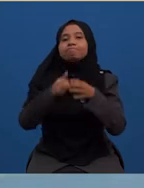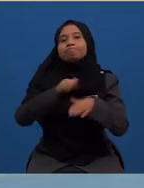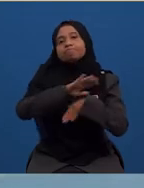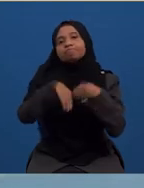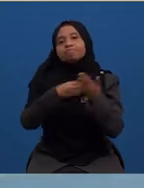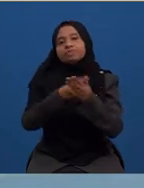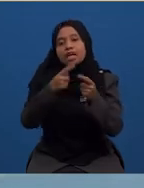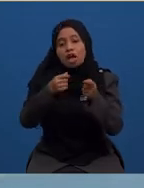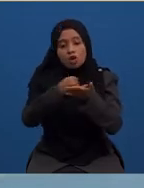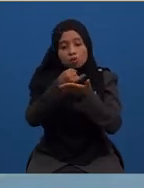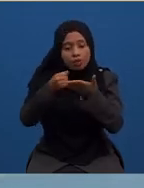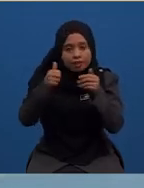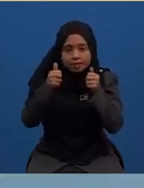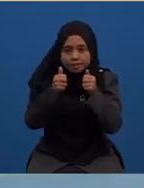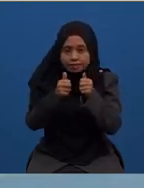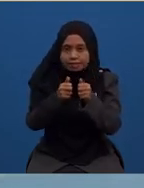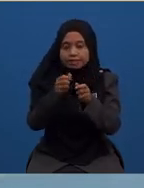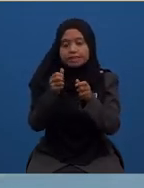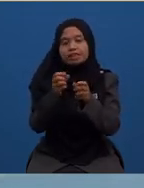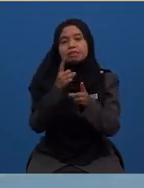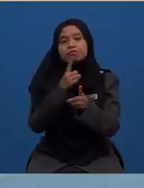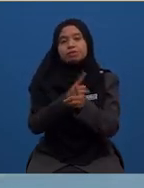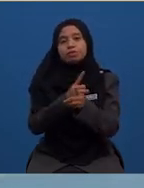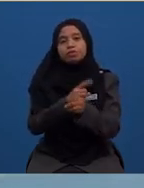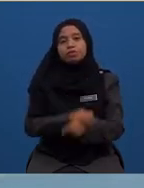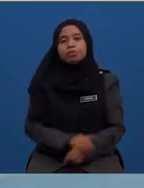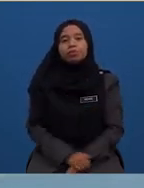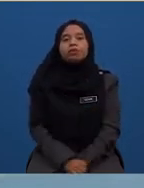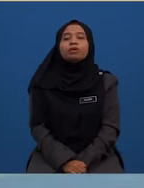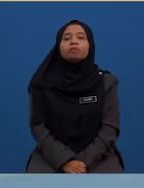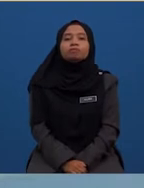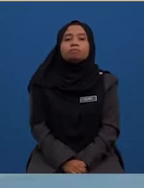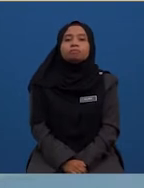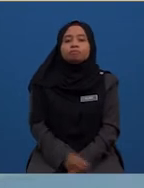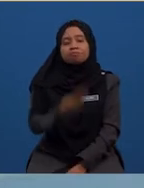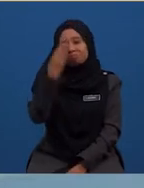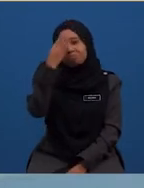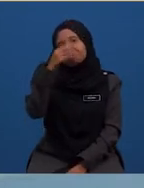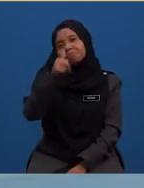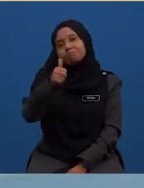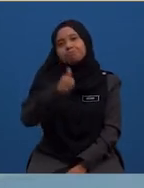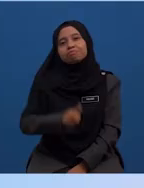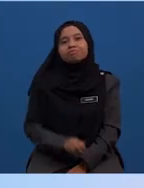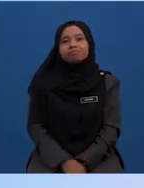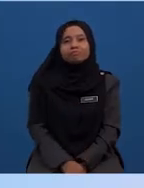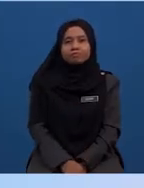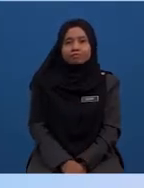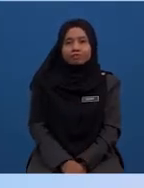telah berjaya melukis bentuk segitiga dengan tepat. Bijak, murid semua.